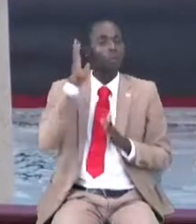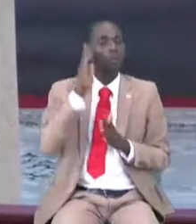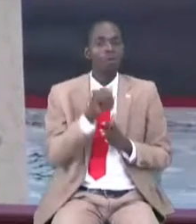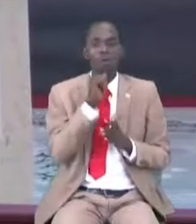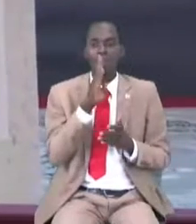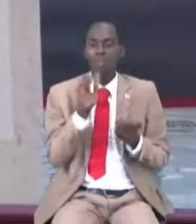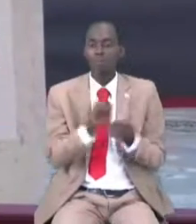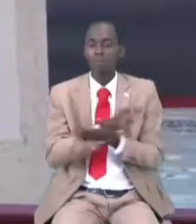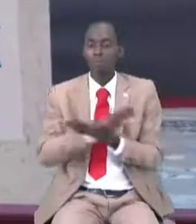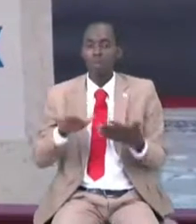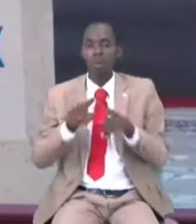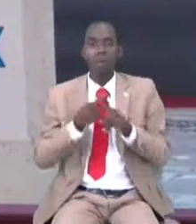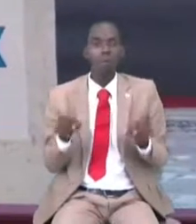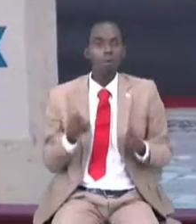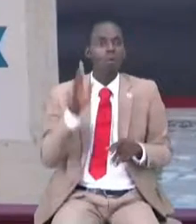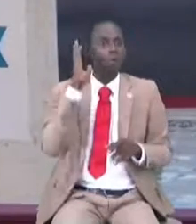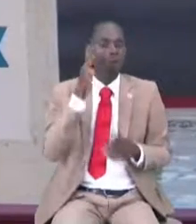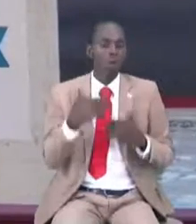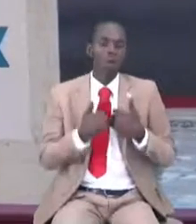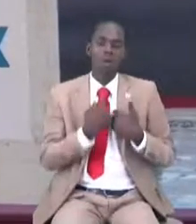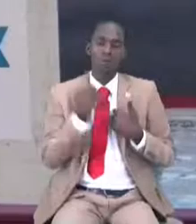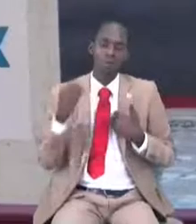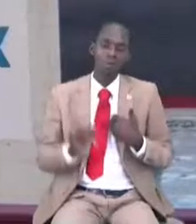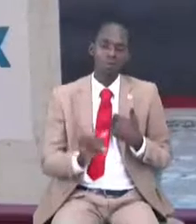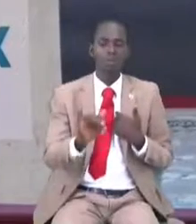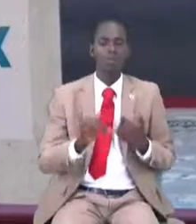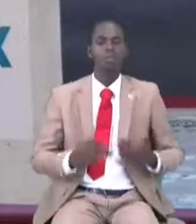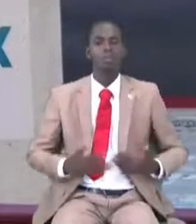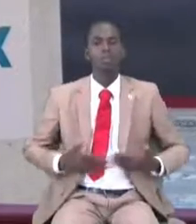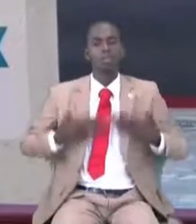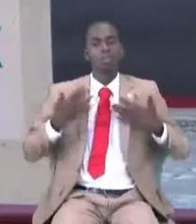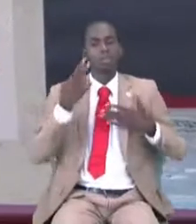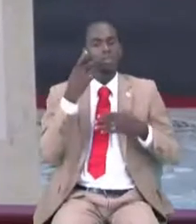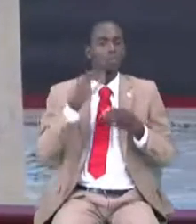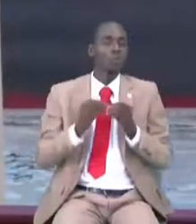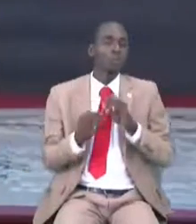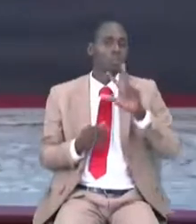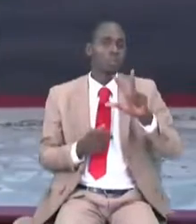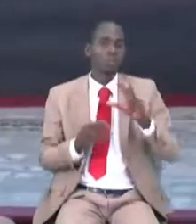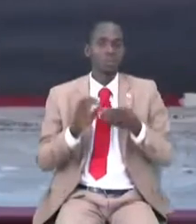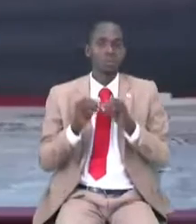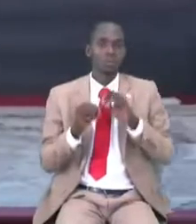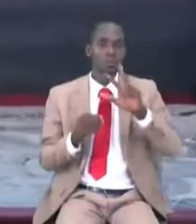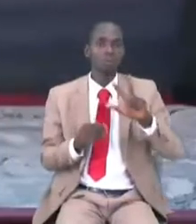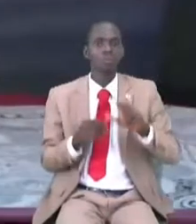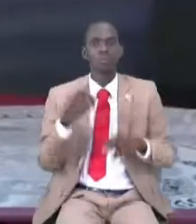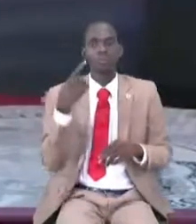la troisième partie ici, c'est la supplication du